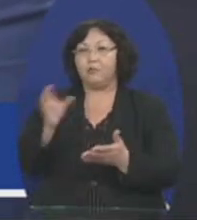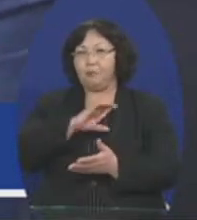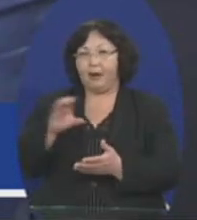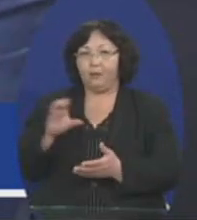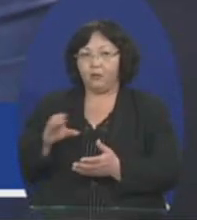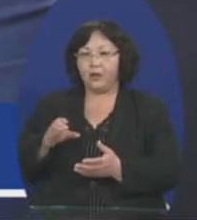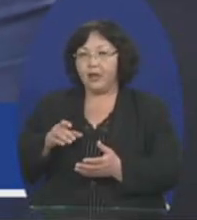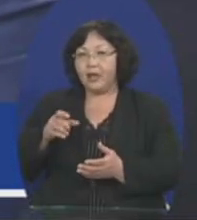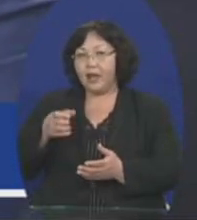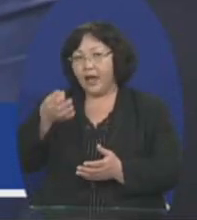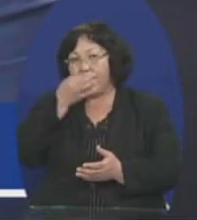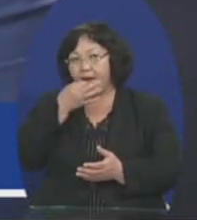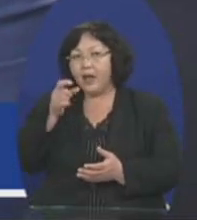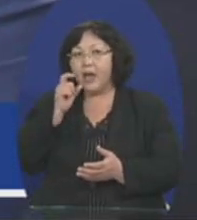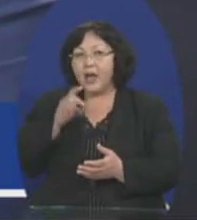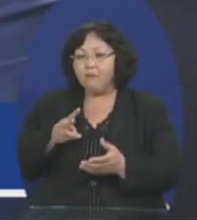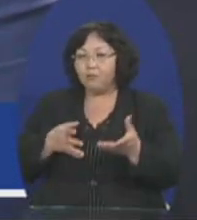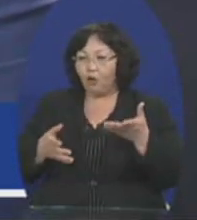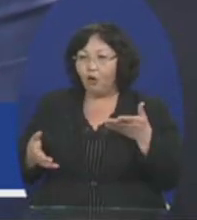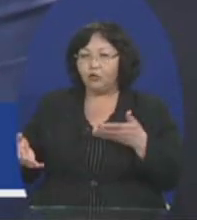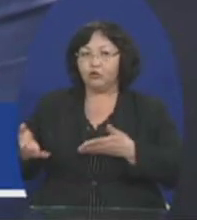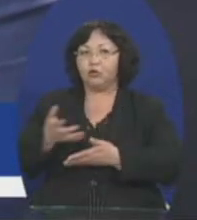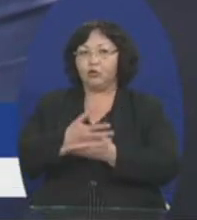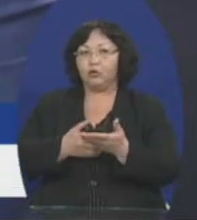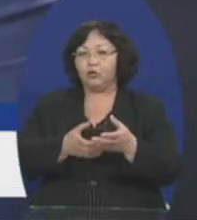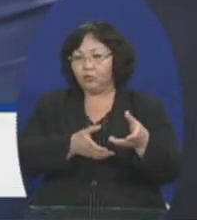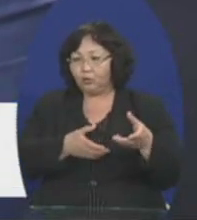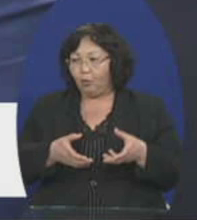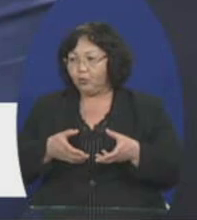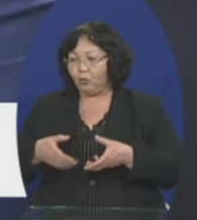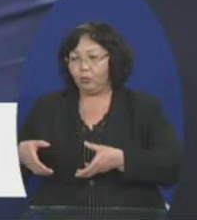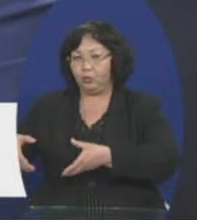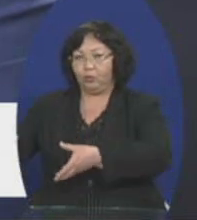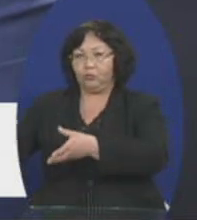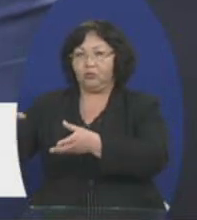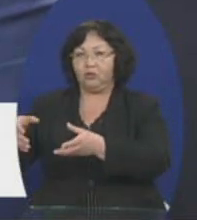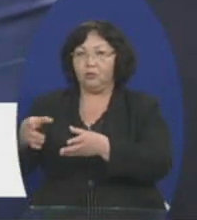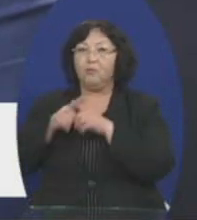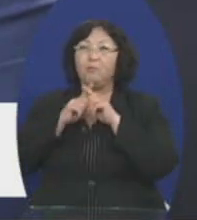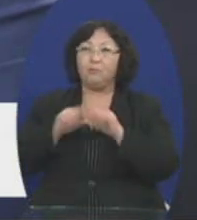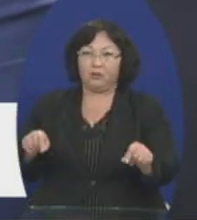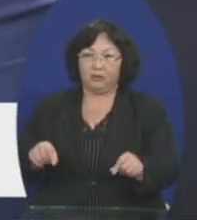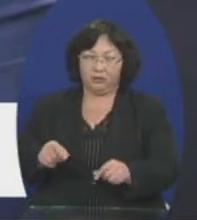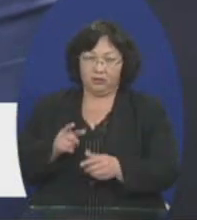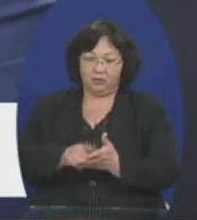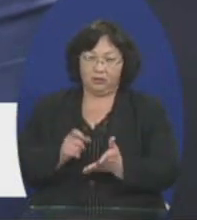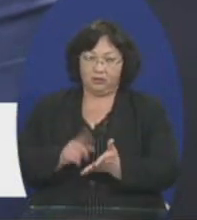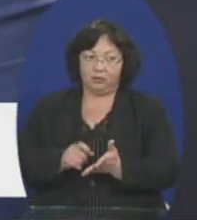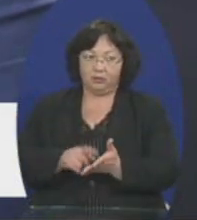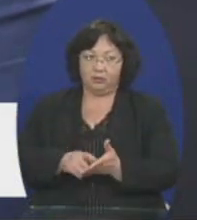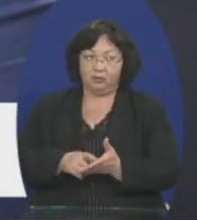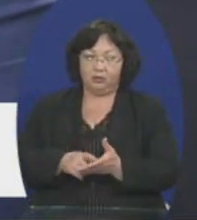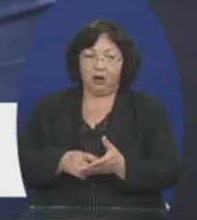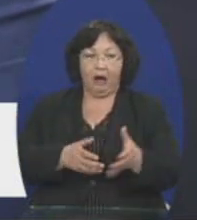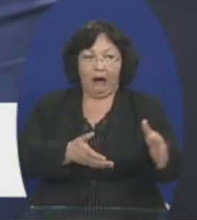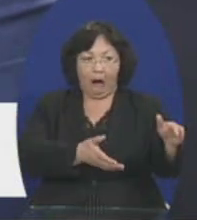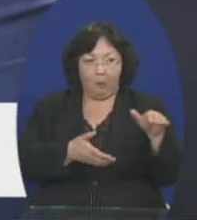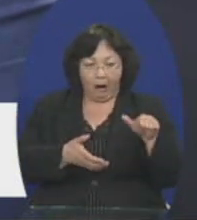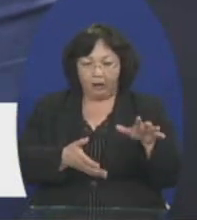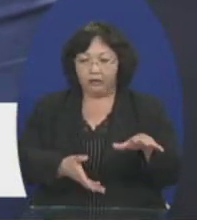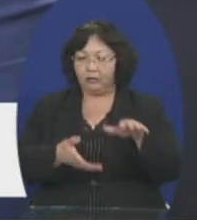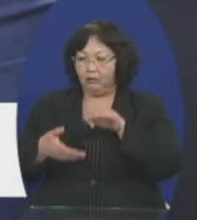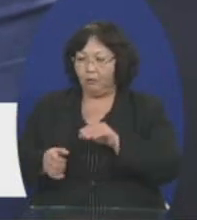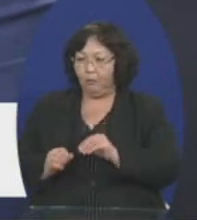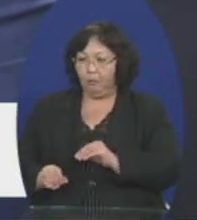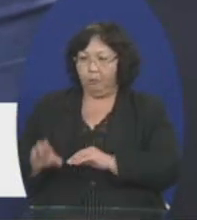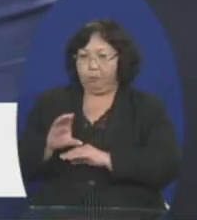эмийн солилцоо удаатай хийгээд байгаа, жуулчдын одоо борлуулаад байгаа тэр шат тамцрыг хүртэл боловлох хэрэгтэй шүү дээ. Хориглох хэрэгтэй шүү дээ. Тэгээ